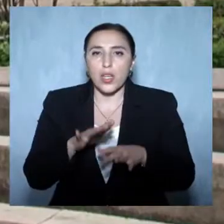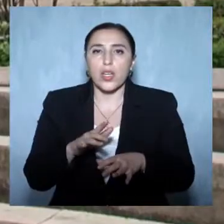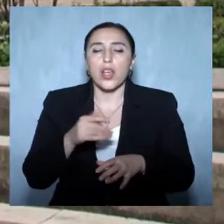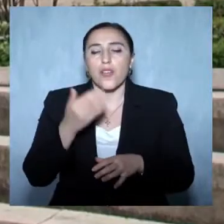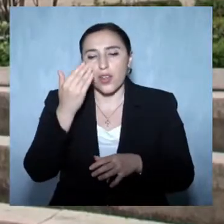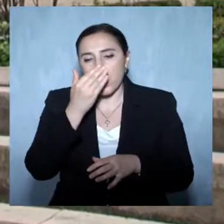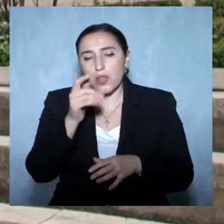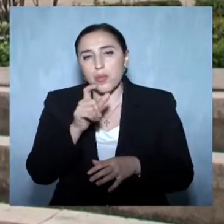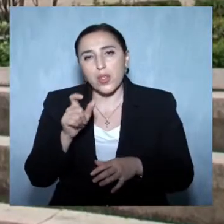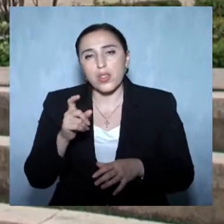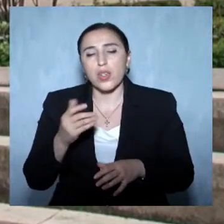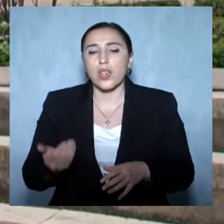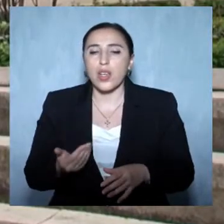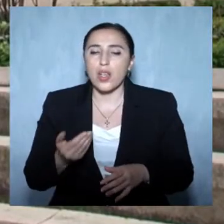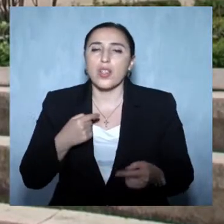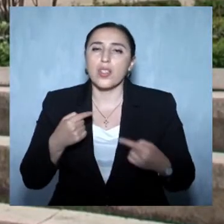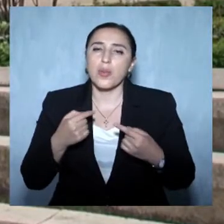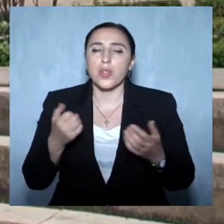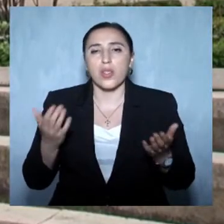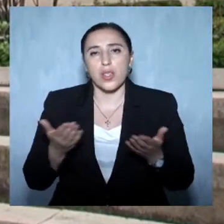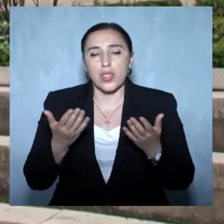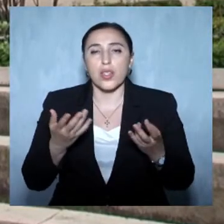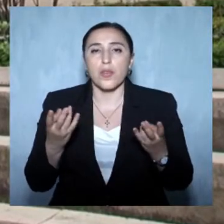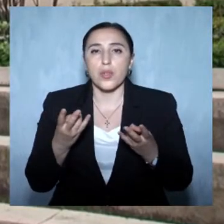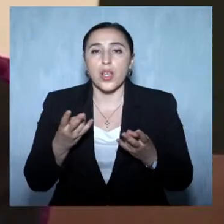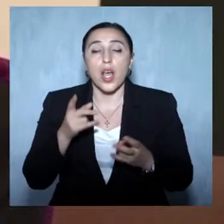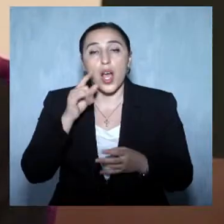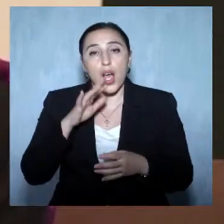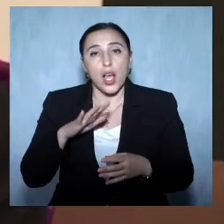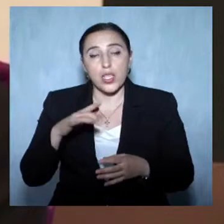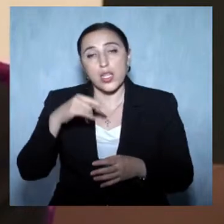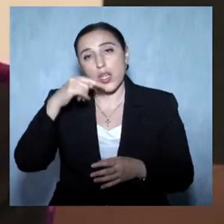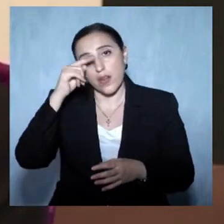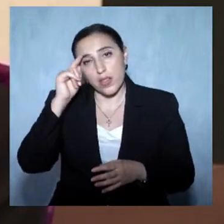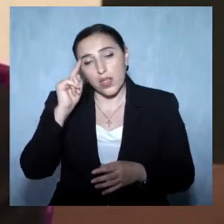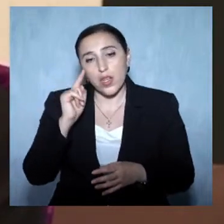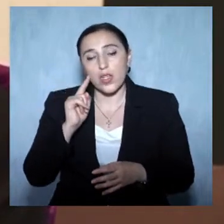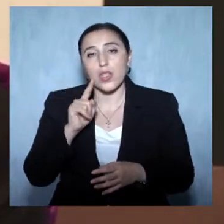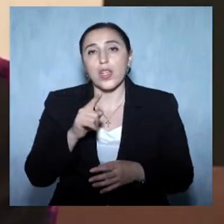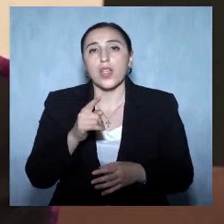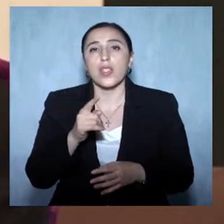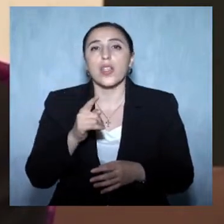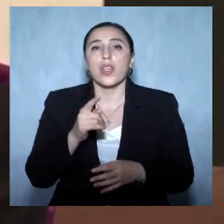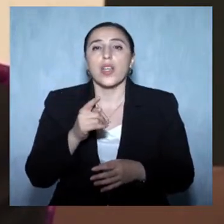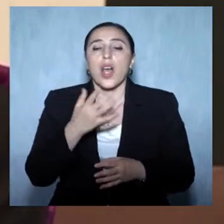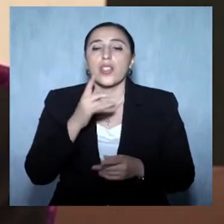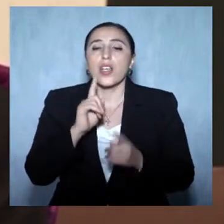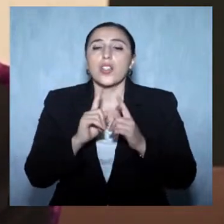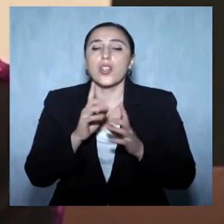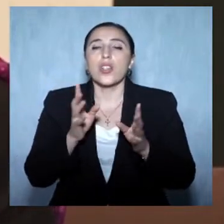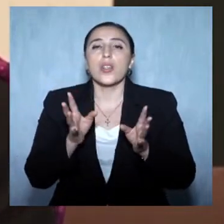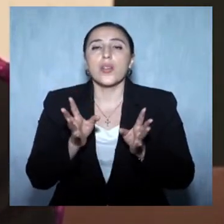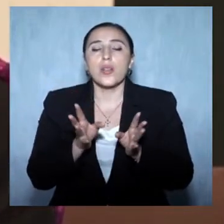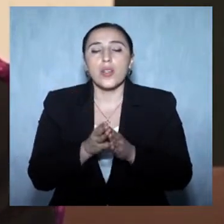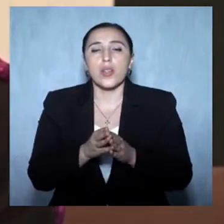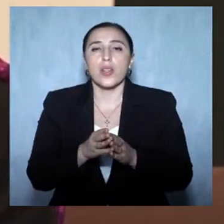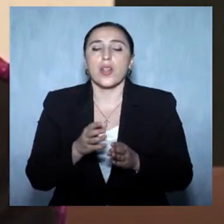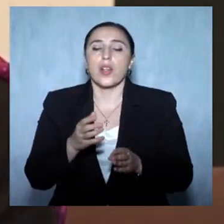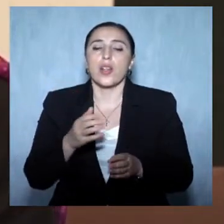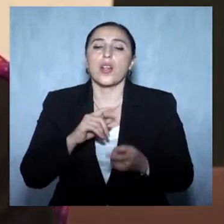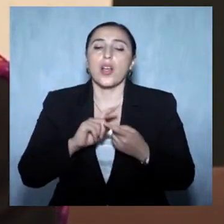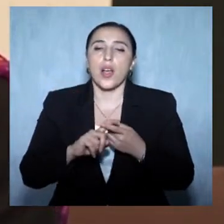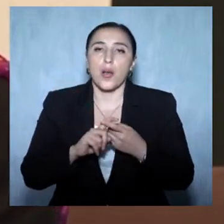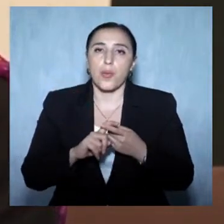կաղաքացիական անձնց տարապանքները, հիմ նվելով Հայաստանի և ադրբեջանի խորդարանների հետ մեր լավ համագործակցության վրա